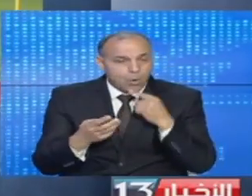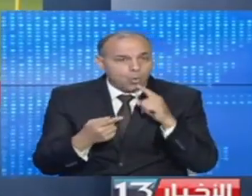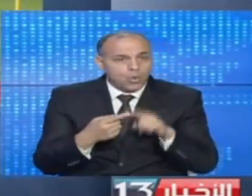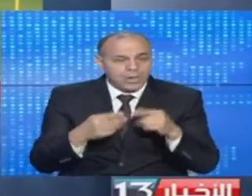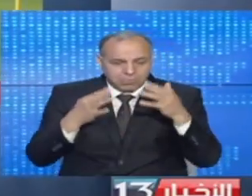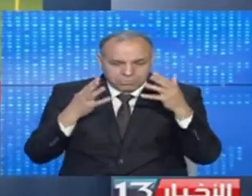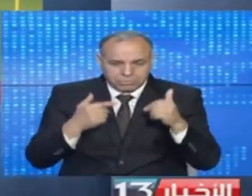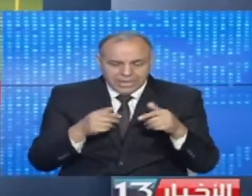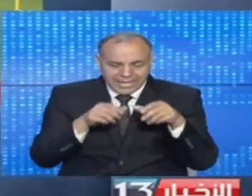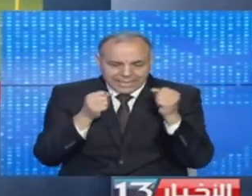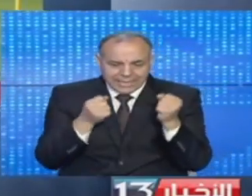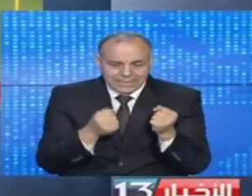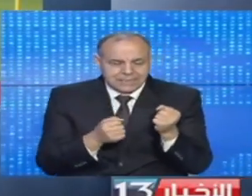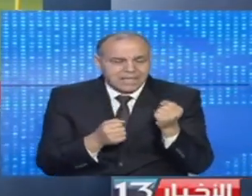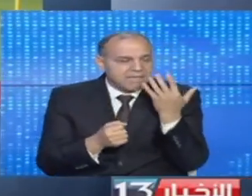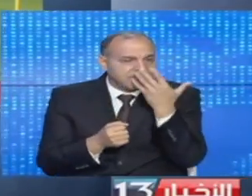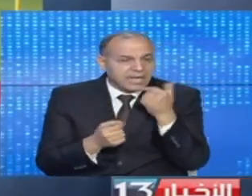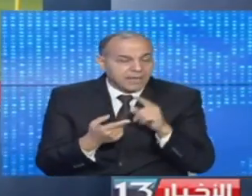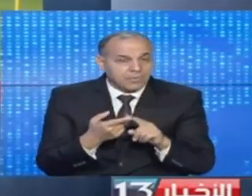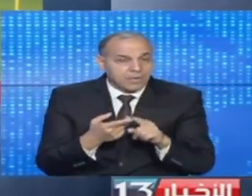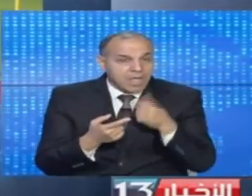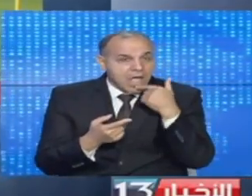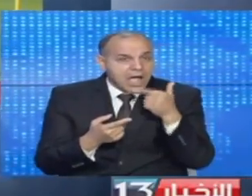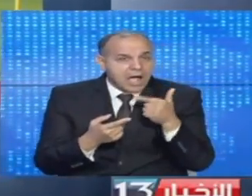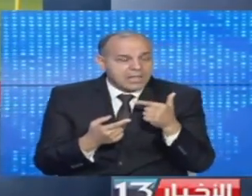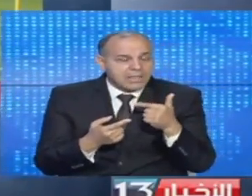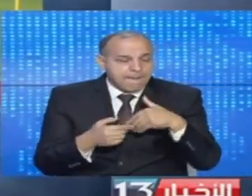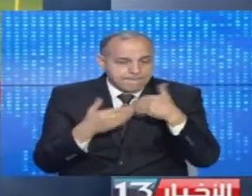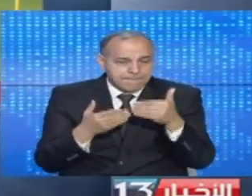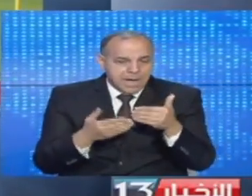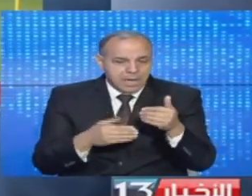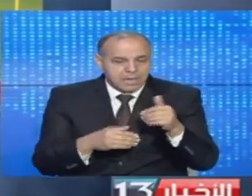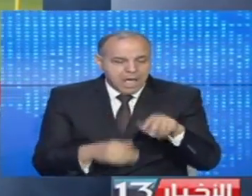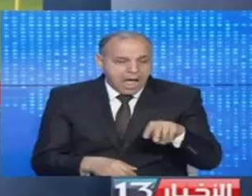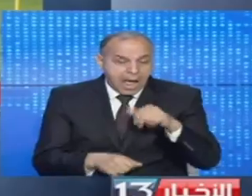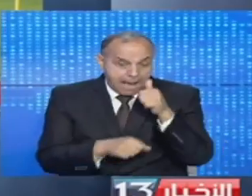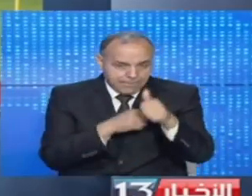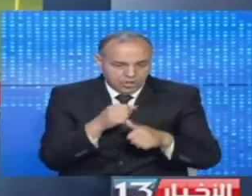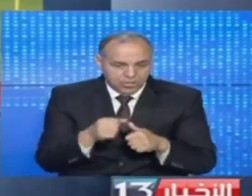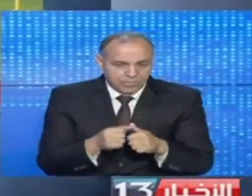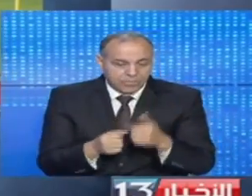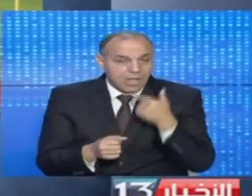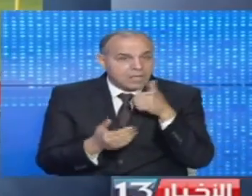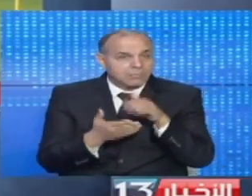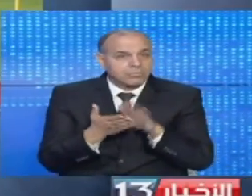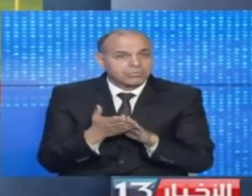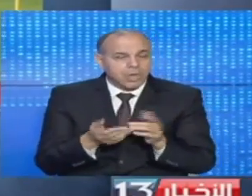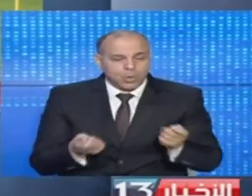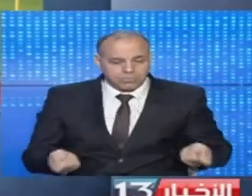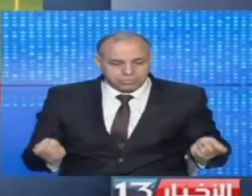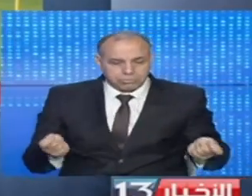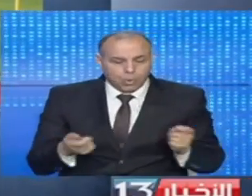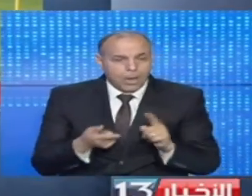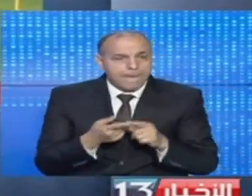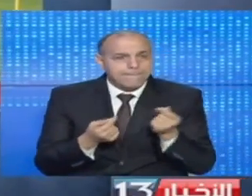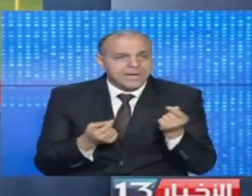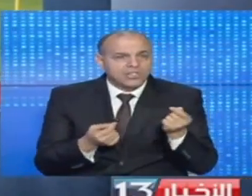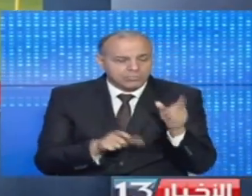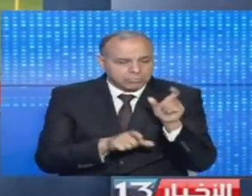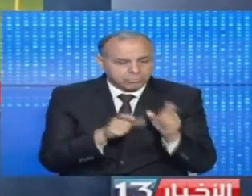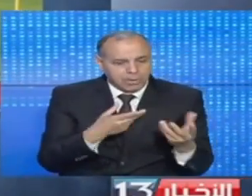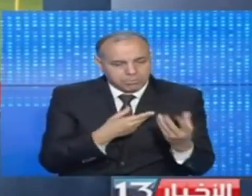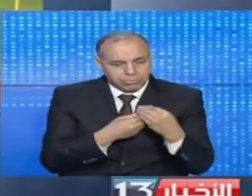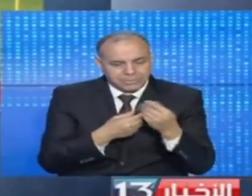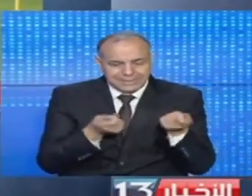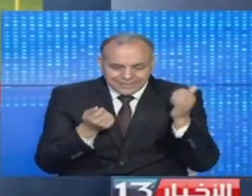تصفيات كاس الامم الافريقيه التي ستدور العام القادم وسجلت الحصار التحاق عديد العناصر